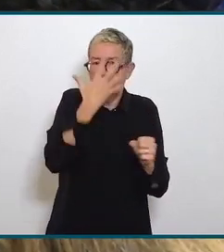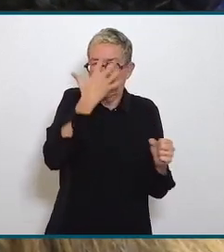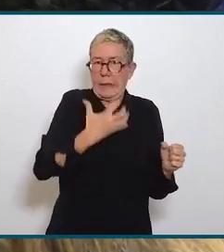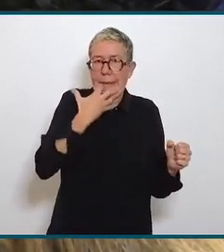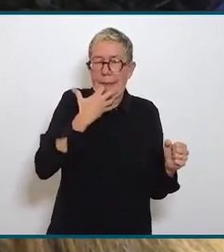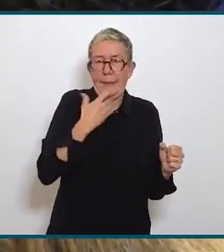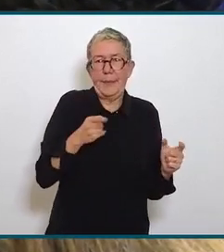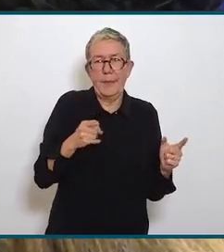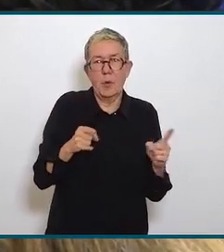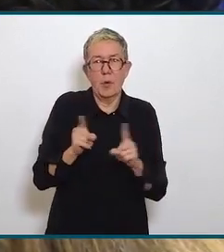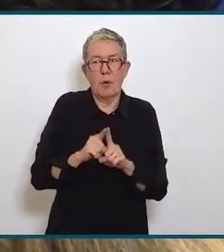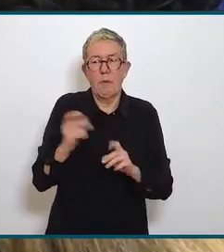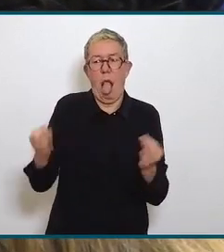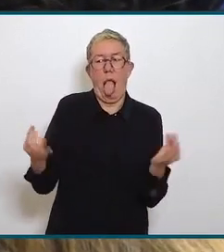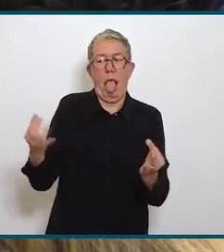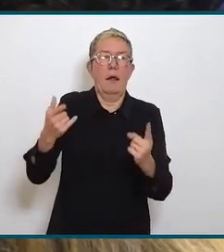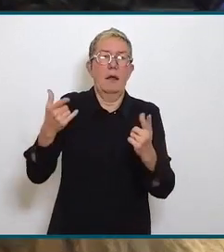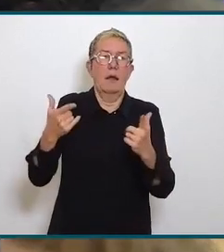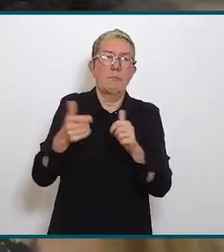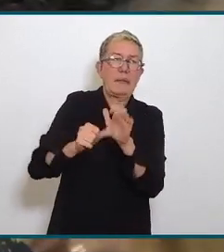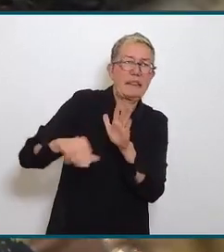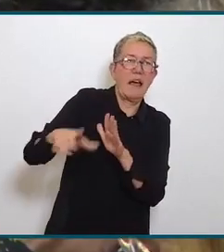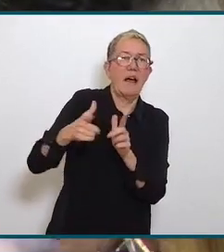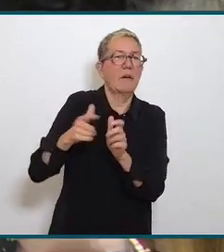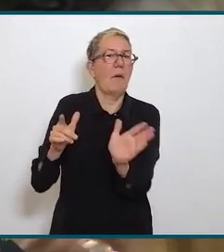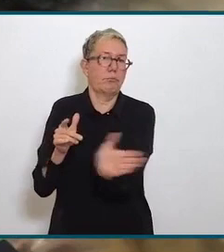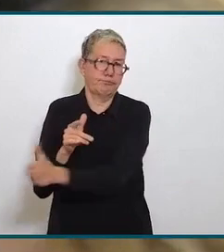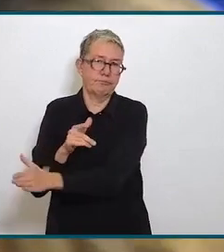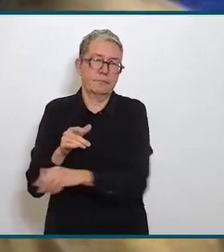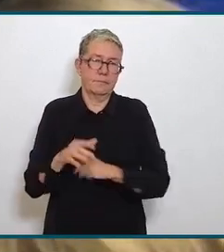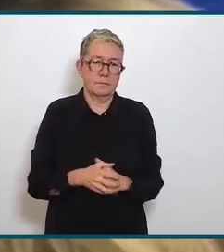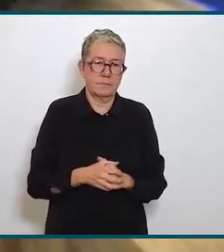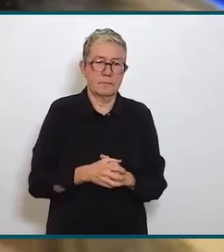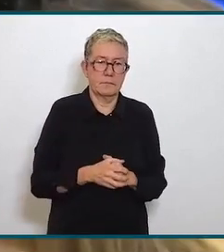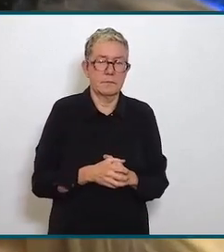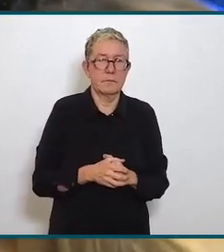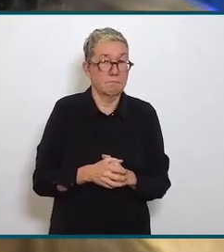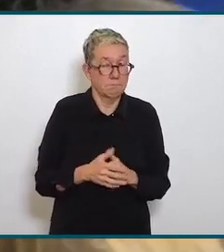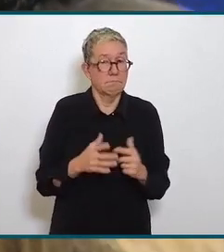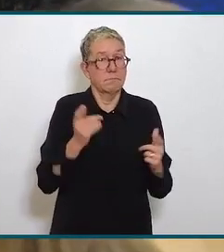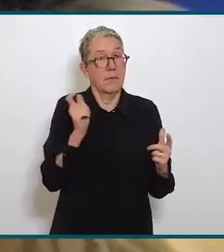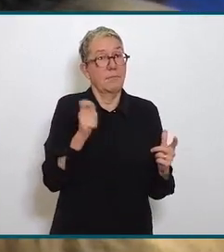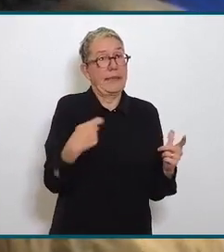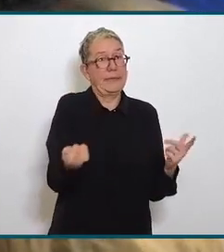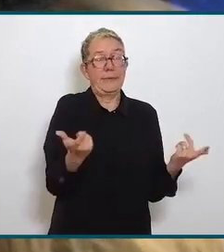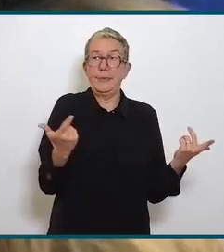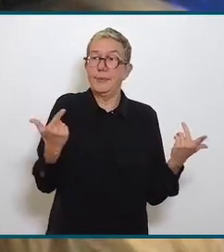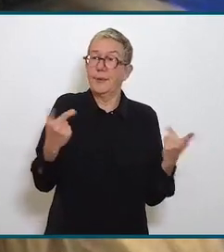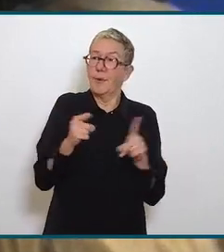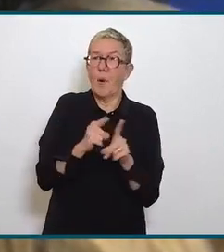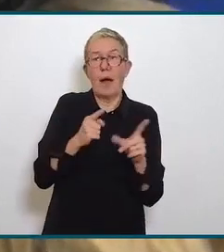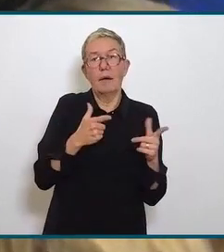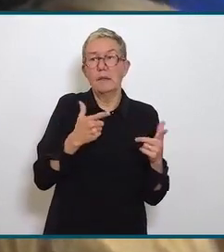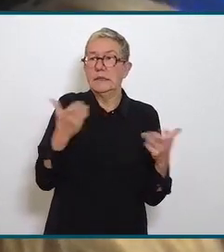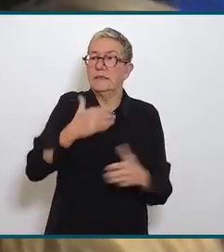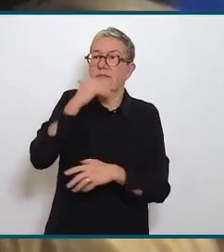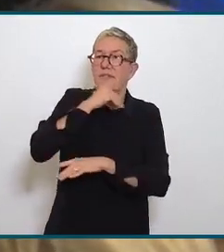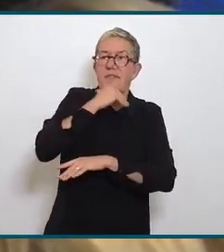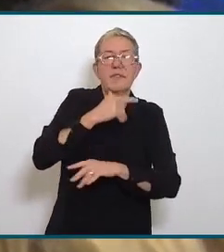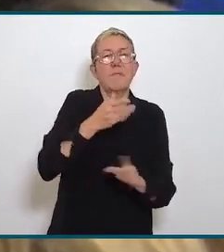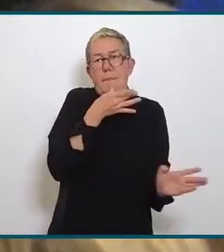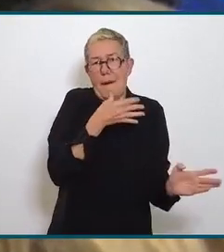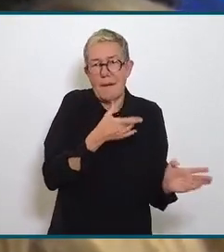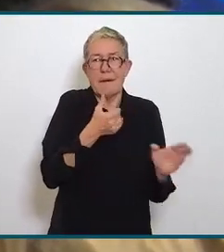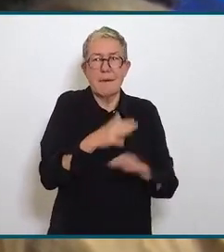loin du tumulte médiatique. Alors, bien entendu, tout ne va peut-être pas aussi vite que souhaité, mais ce